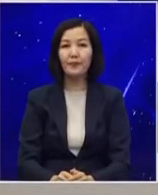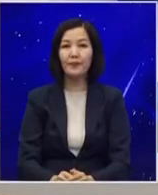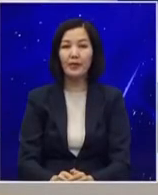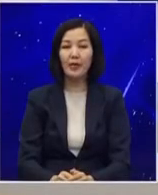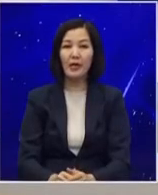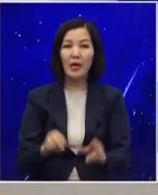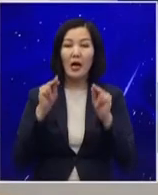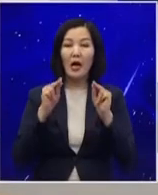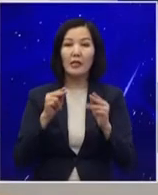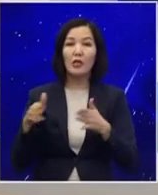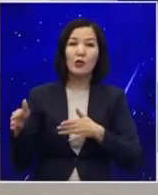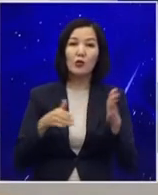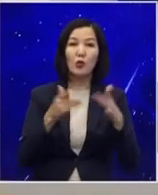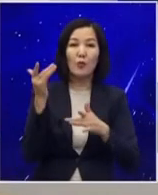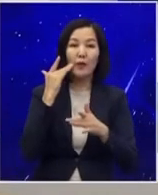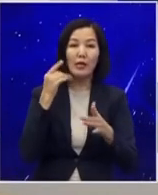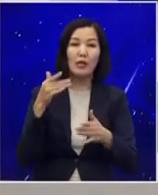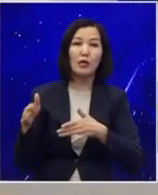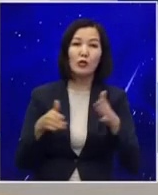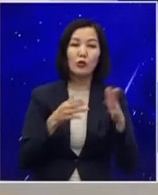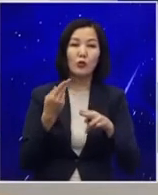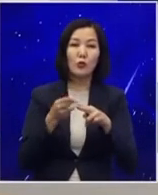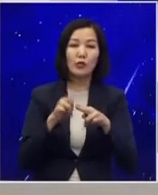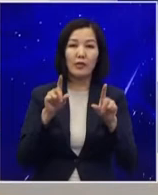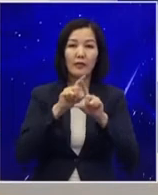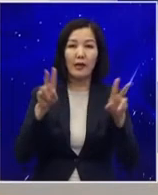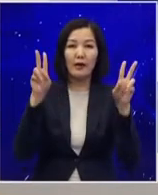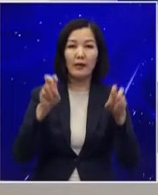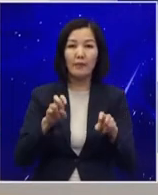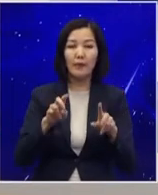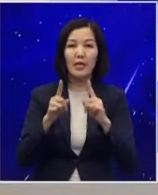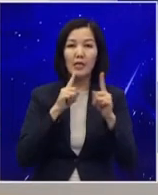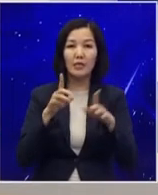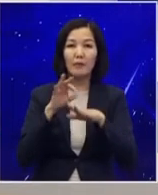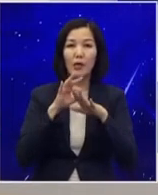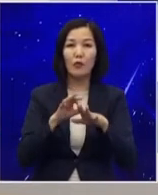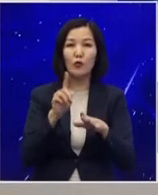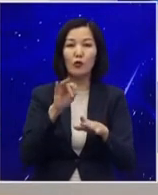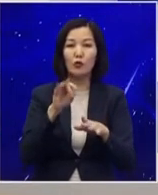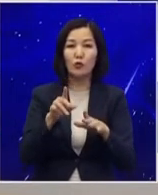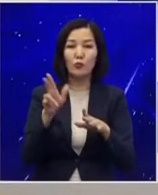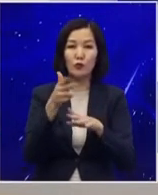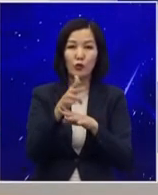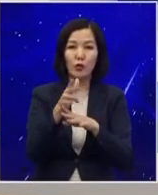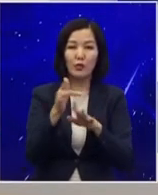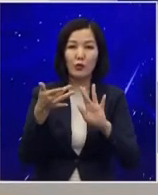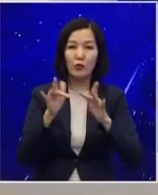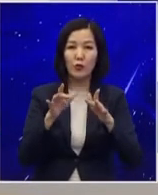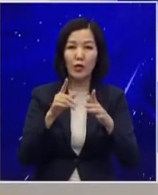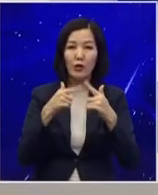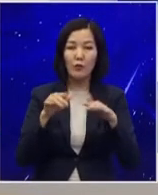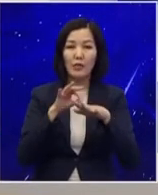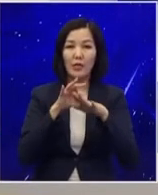Адалдық жолы мәңгілік жол. Осы тақырыппен Талғар ауданында семинар өтті. Zoom жүйесінде онлайн ұйымдастырылған